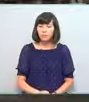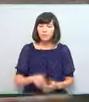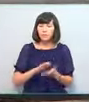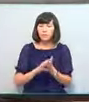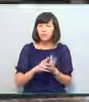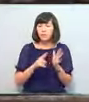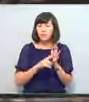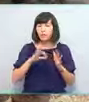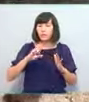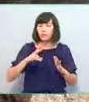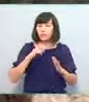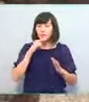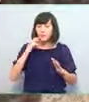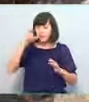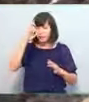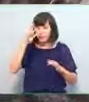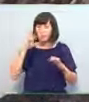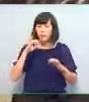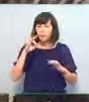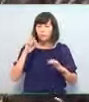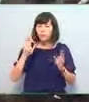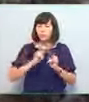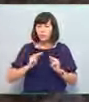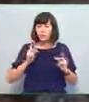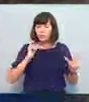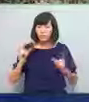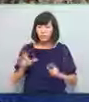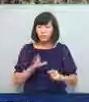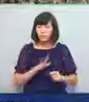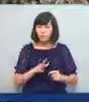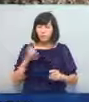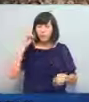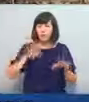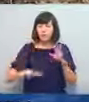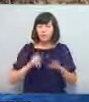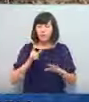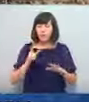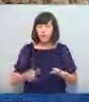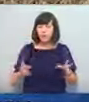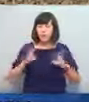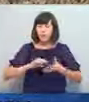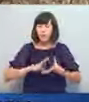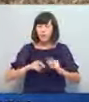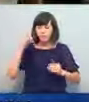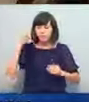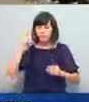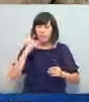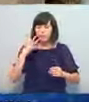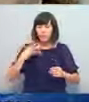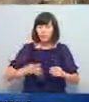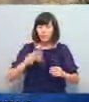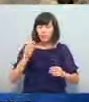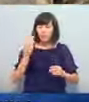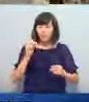Оқиға 7 маусым күні Ресей мемлекеттің Орынбор педагогикалық университетінде болған. Күдік тудырған жүк көлігін тінту барысында Қазақстаннан